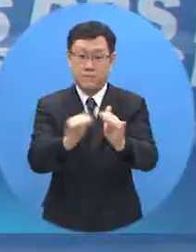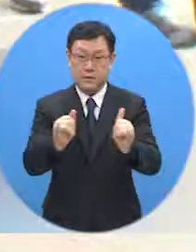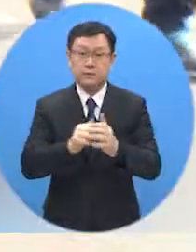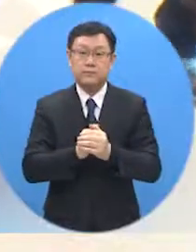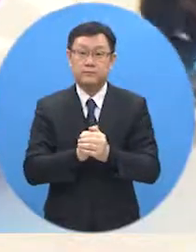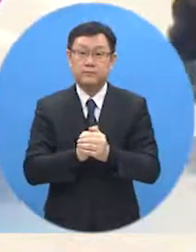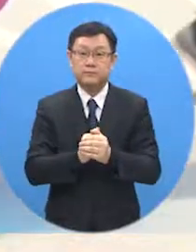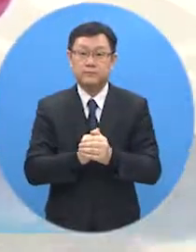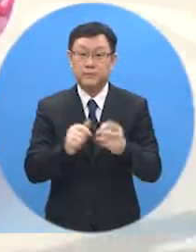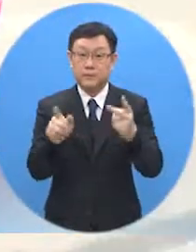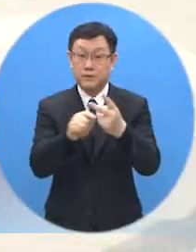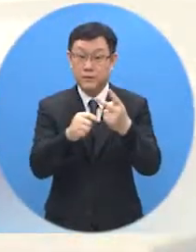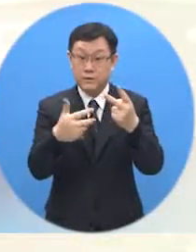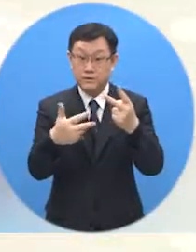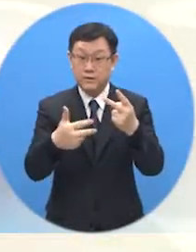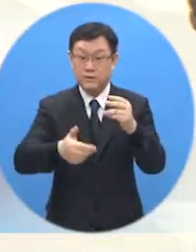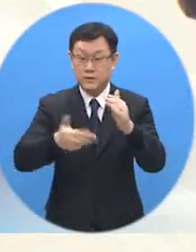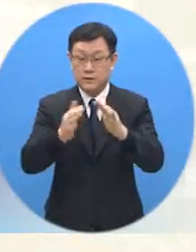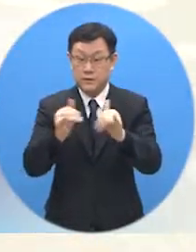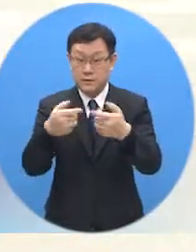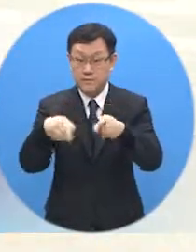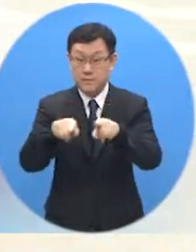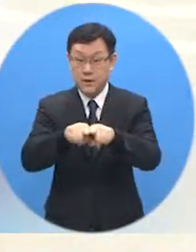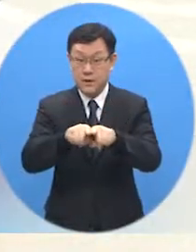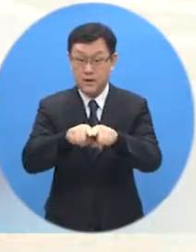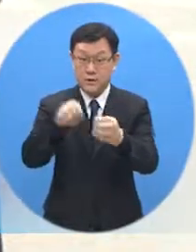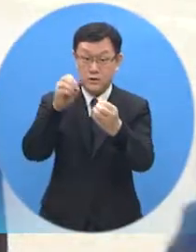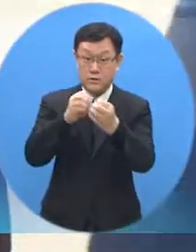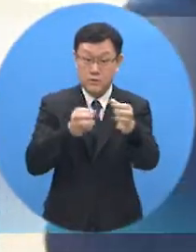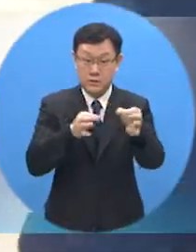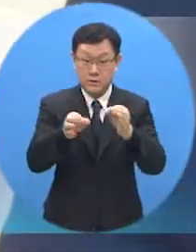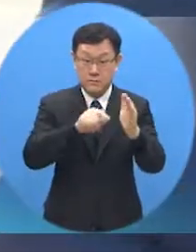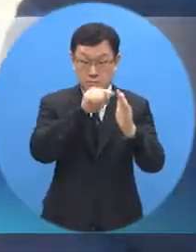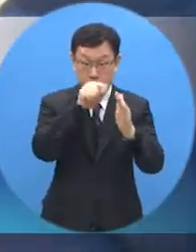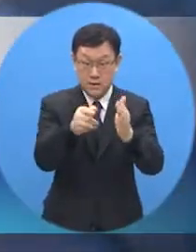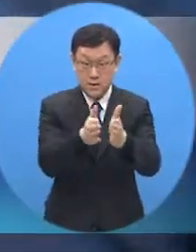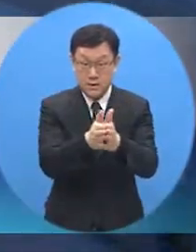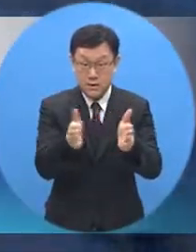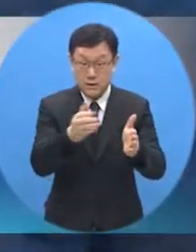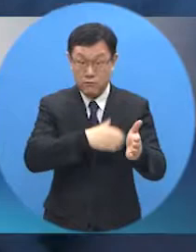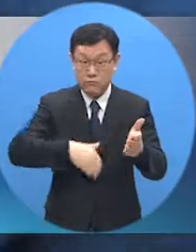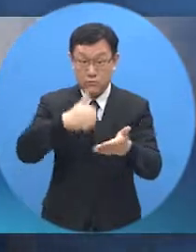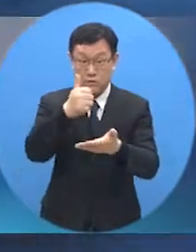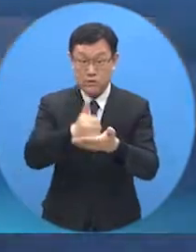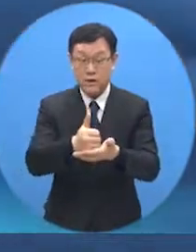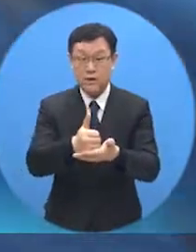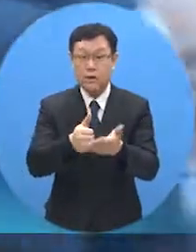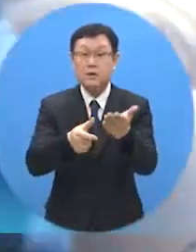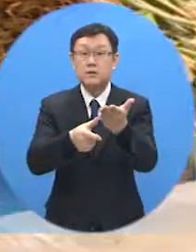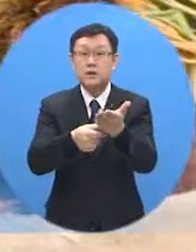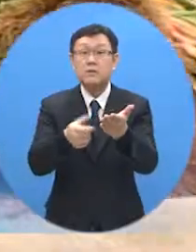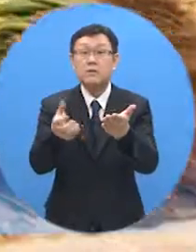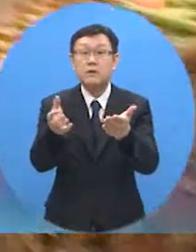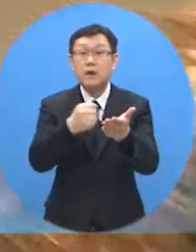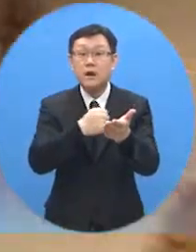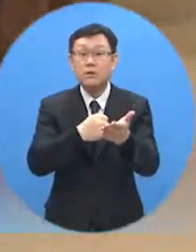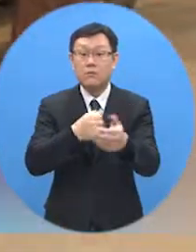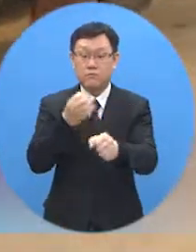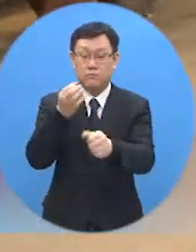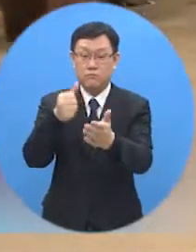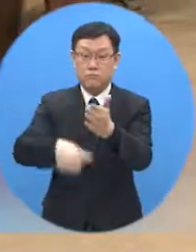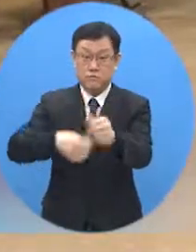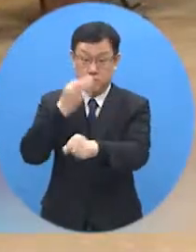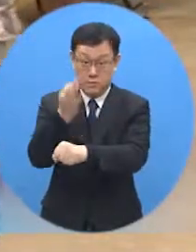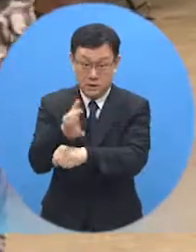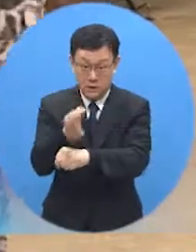격려했습니다. 2월 7일 구 간부들과 함께 전통시장 방문을 시작한 유덕열 구청장은 온누리 상품권을